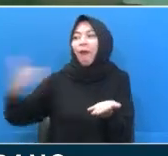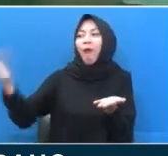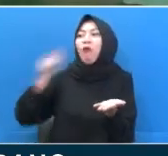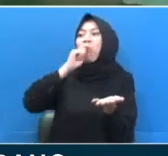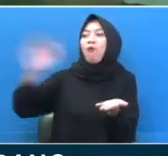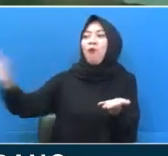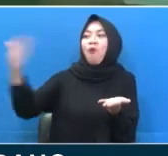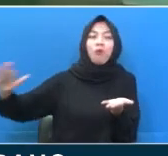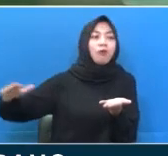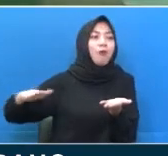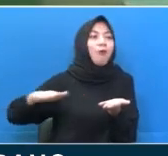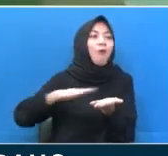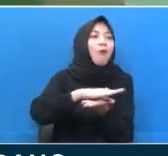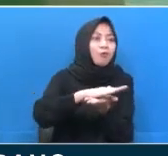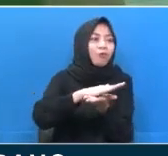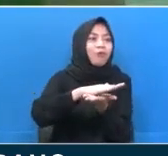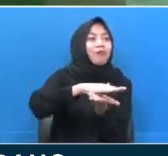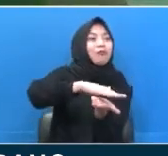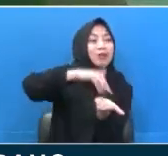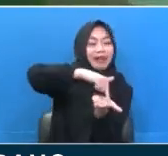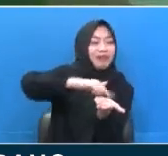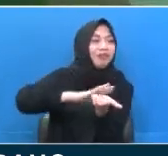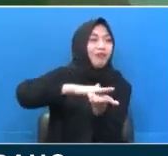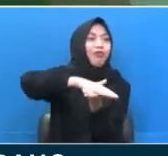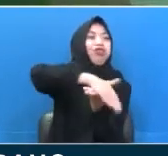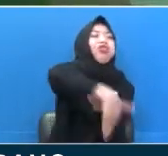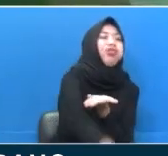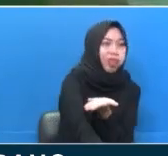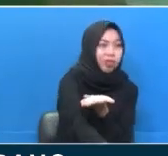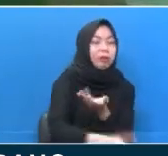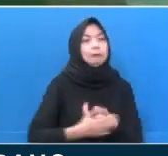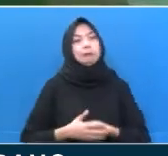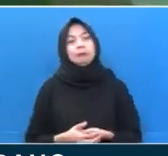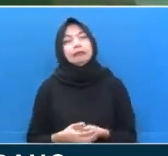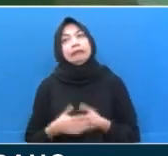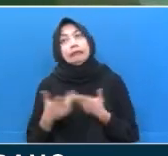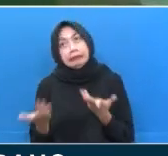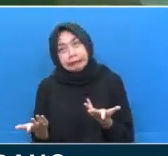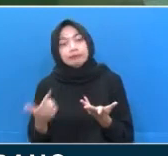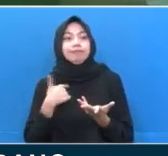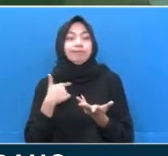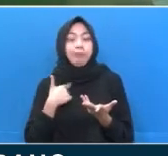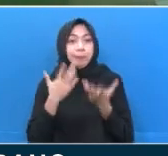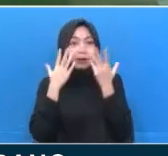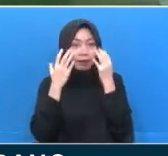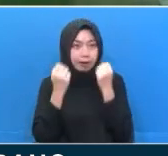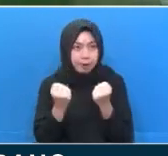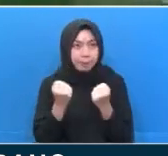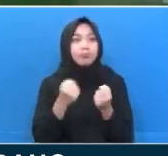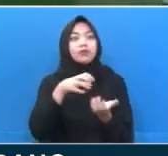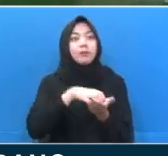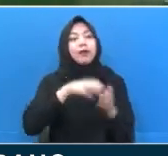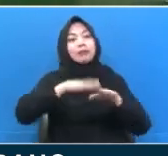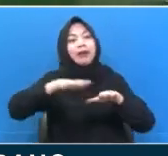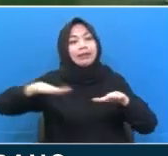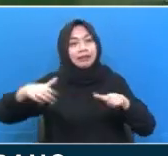boleh. Petugas ada ya, ada di parkir Guci. Jadi kita harapkan penataan ya, kita penataan